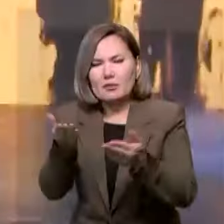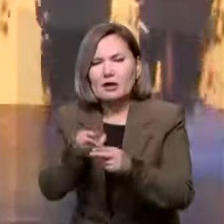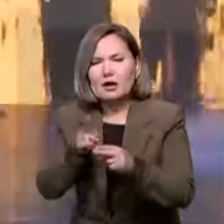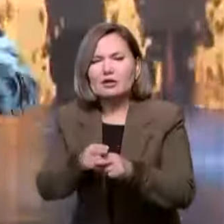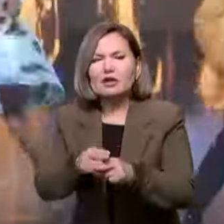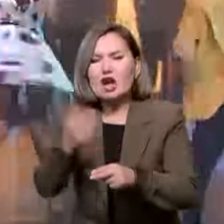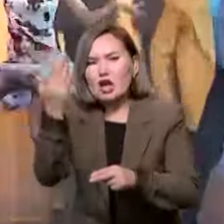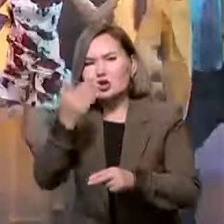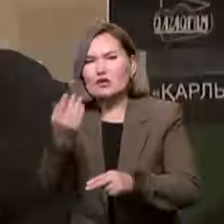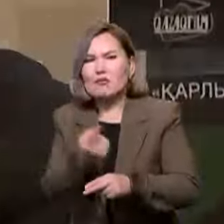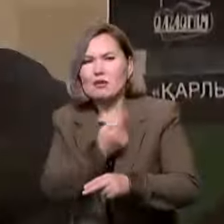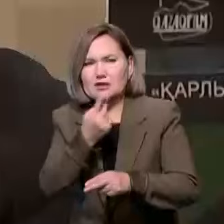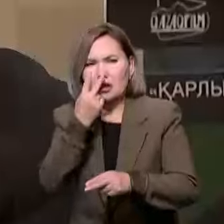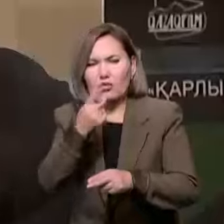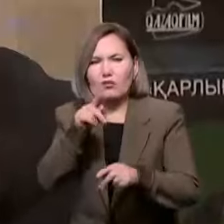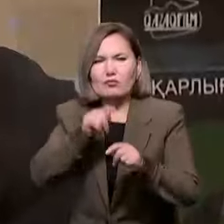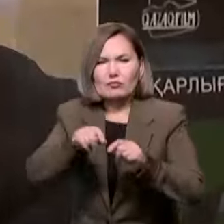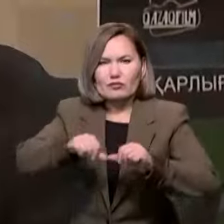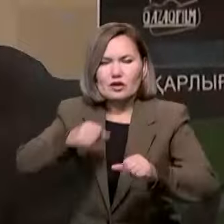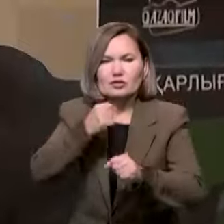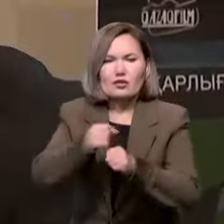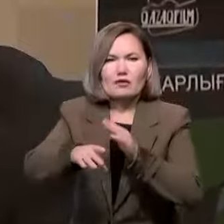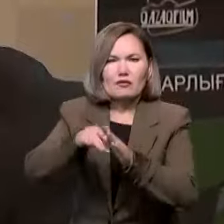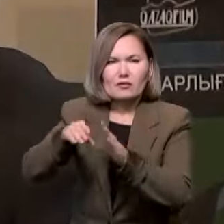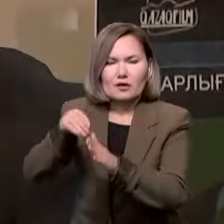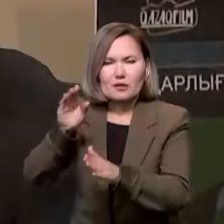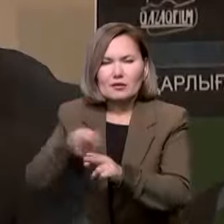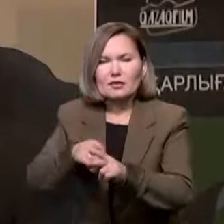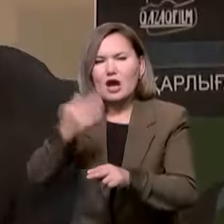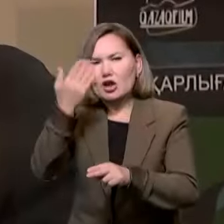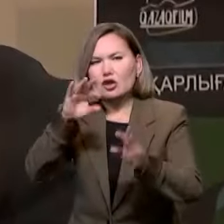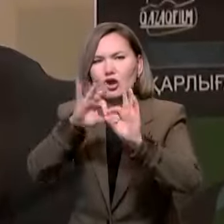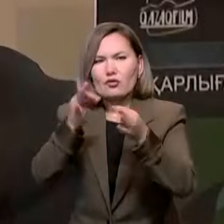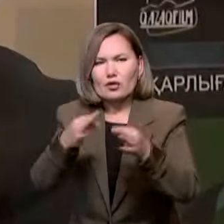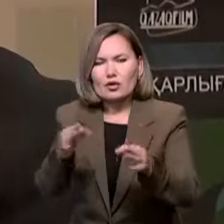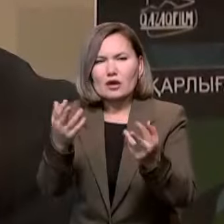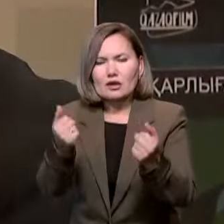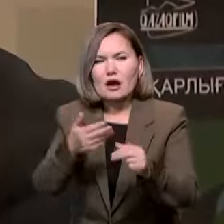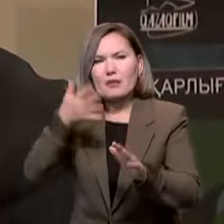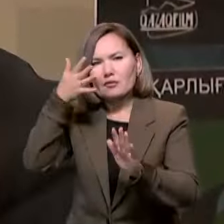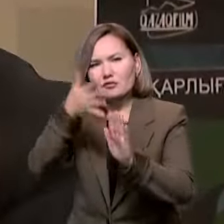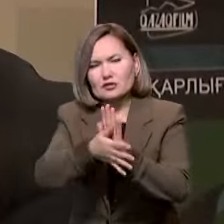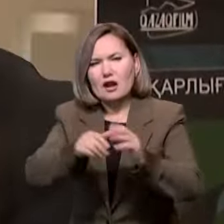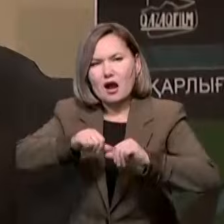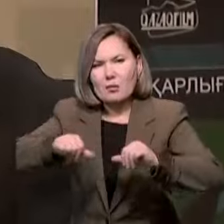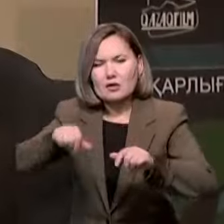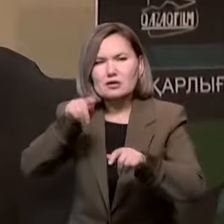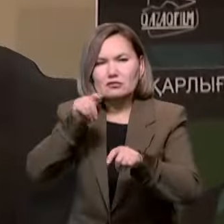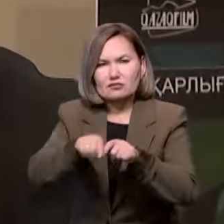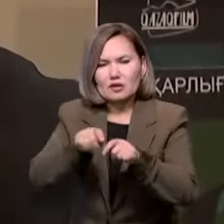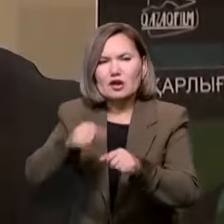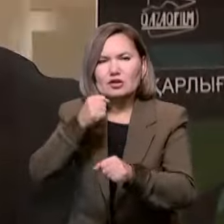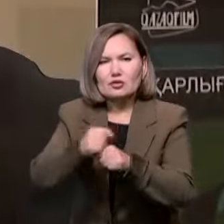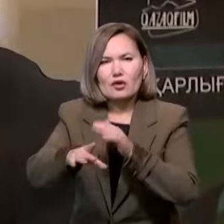көріп бағасын береді. Бұл фестиваль именно кино өнер ретінде болған соң, біз енді біріншіден сол